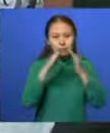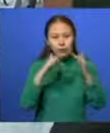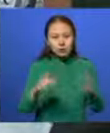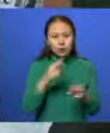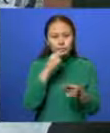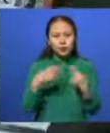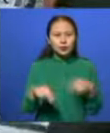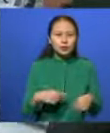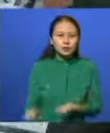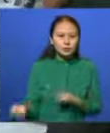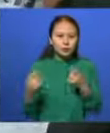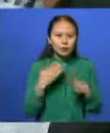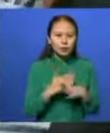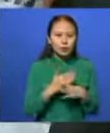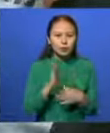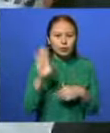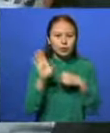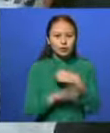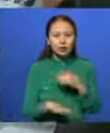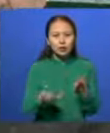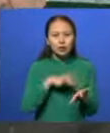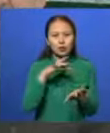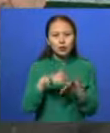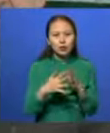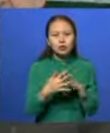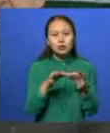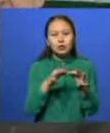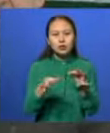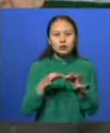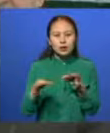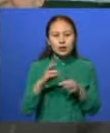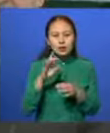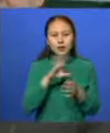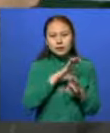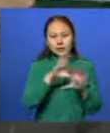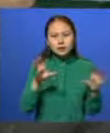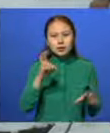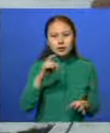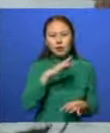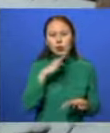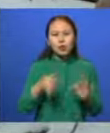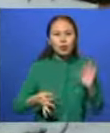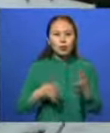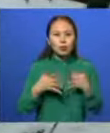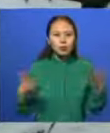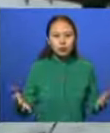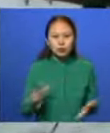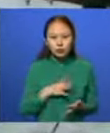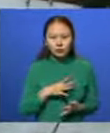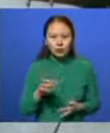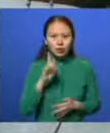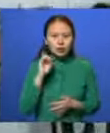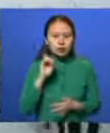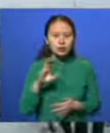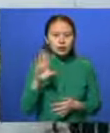түлігін жеткізіп беруге көмектеседі. Айта кету керек, соңғы күндері қала аумағына түскен қардың көлемі әдеттегі нормадан әлденеше есеге көп.